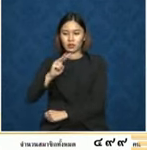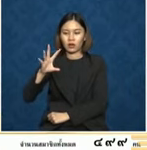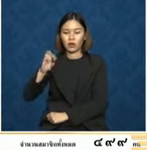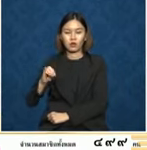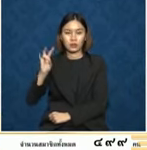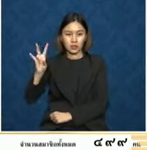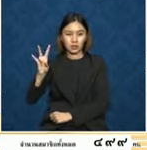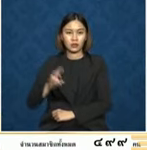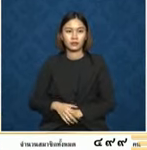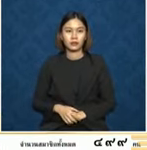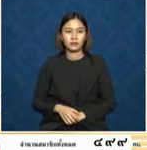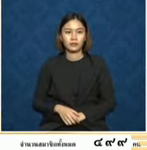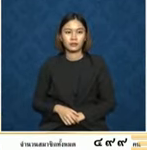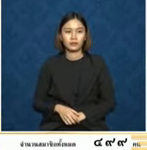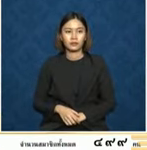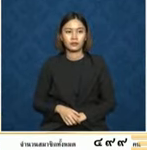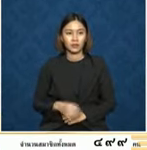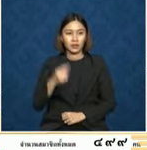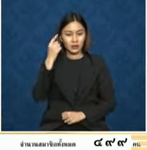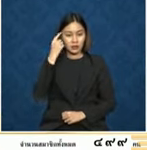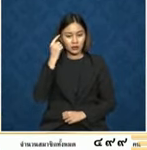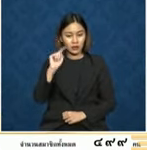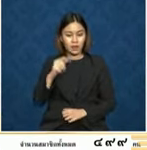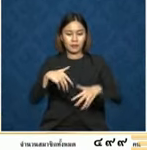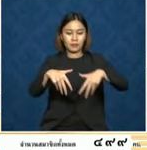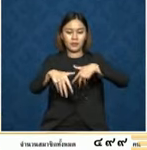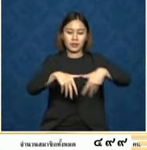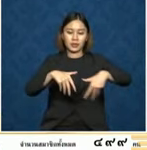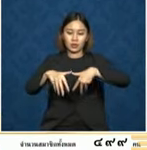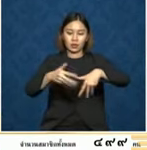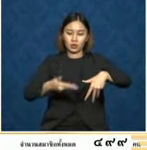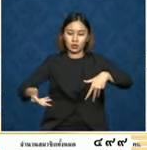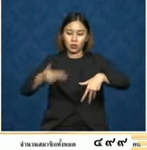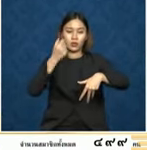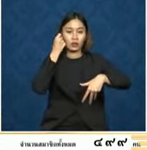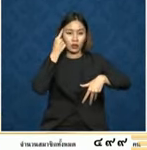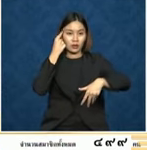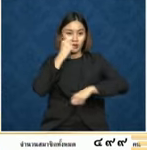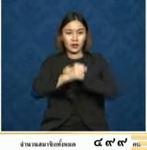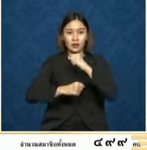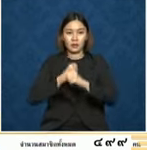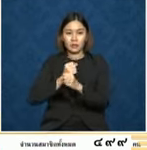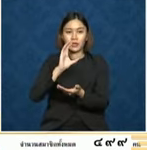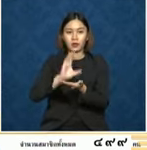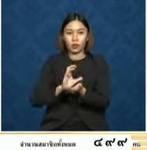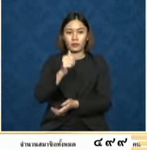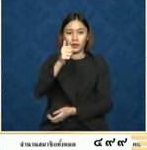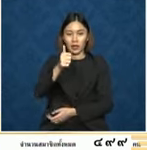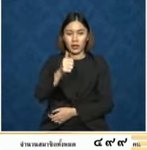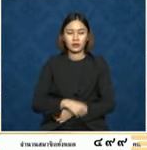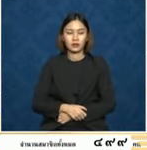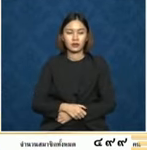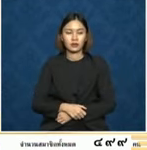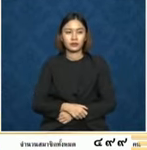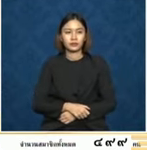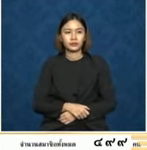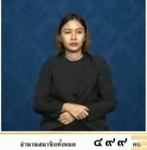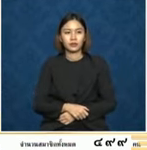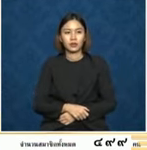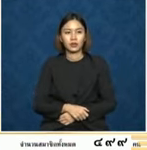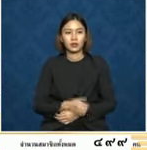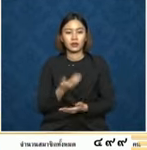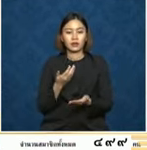2567ซึ่งจะทำให้พี่น้องประชาชนของเราได้เข้าใจปีงบประมาณมากยิ่งขึ้นเพราะง